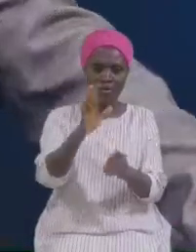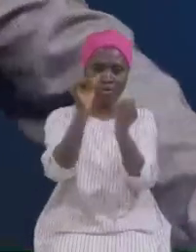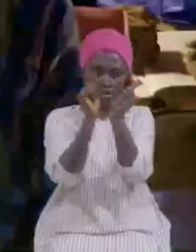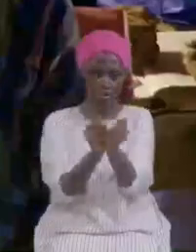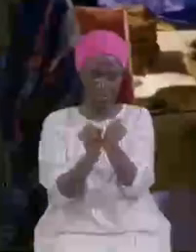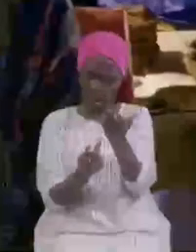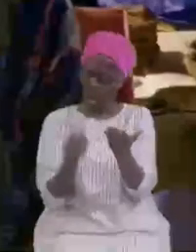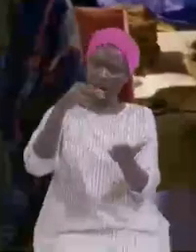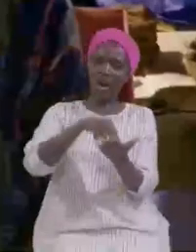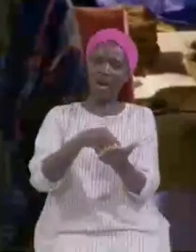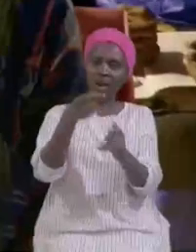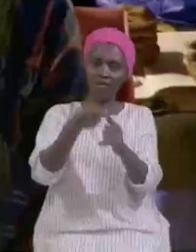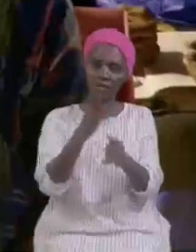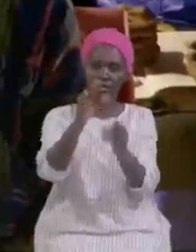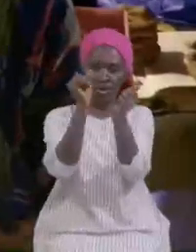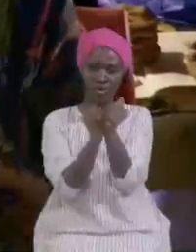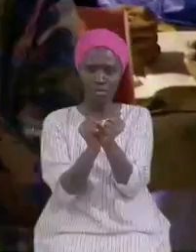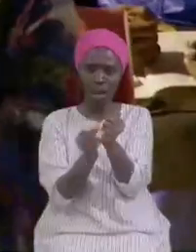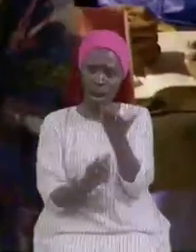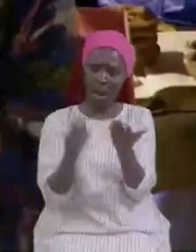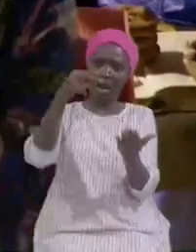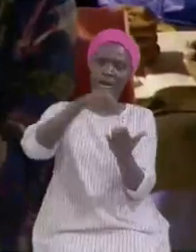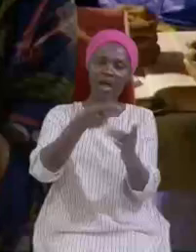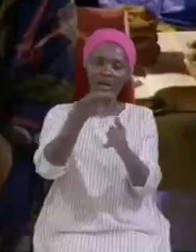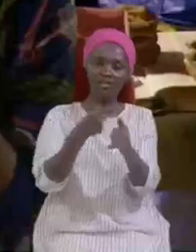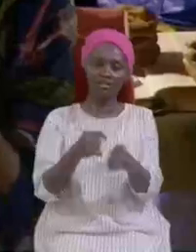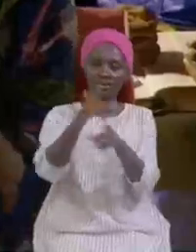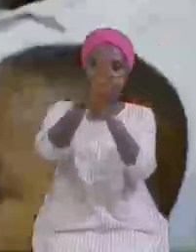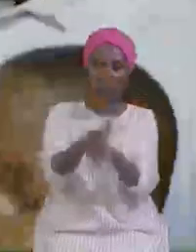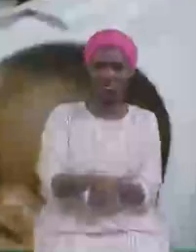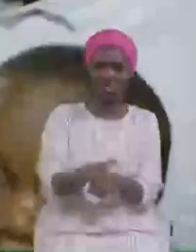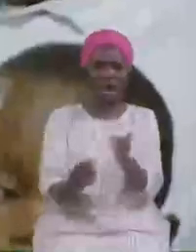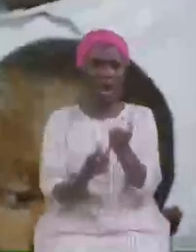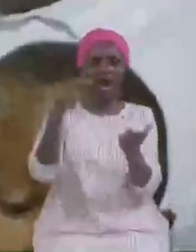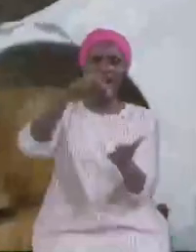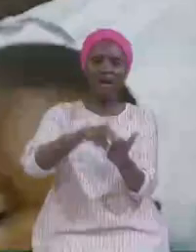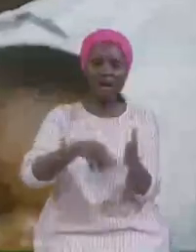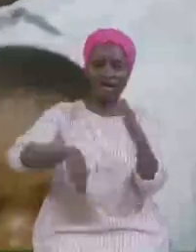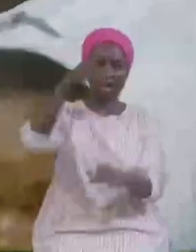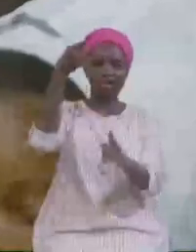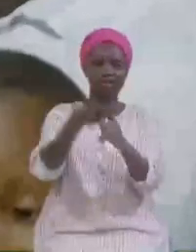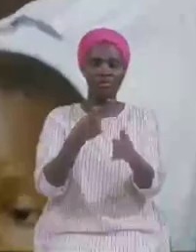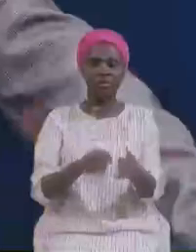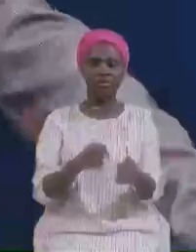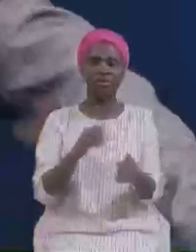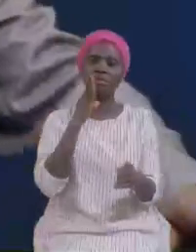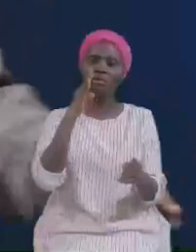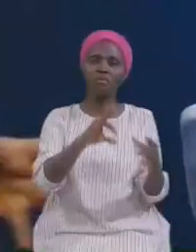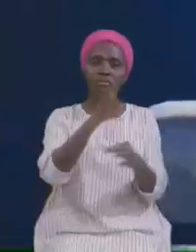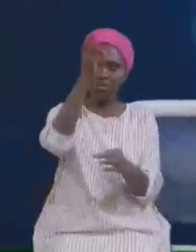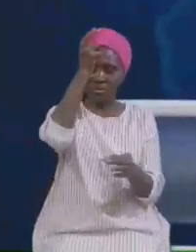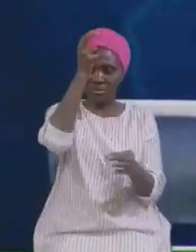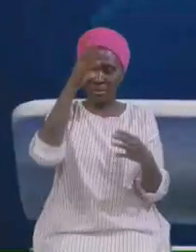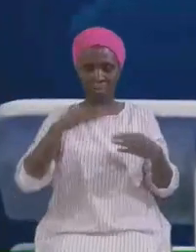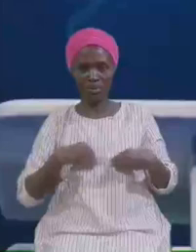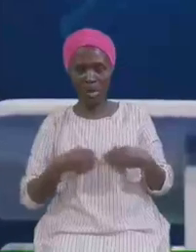joug, lève-toi du traumatisme, lève-toi de la possession démoniaque, lève-toi de